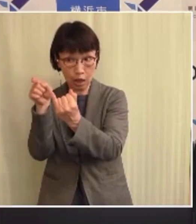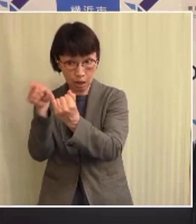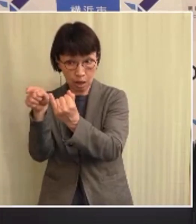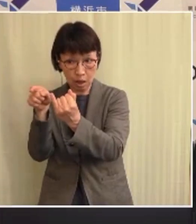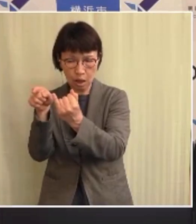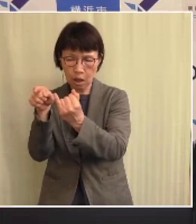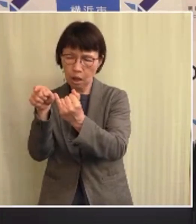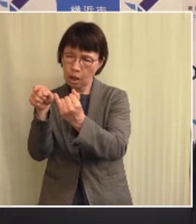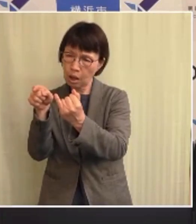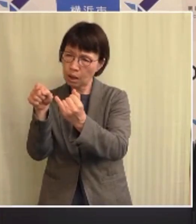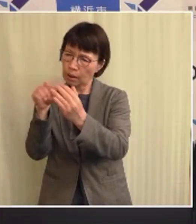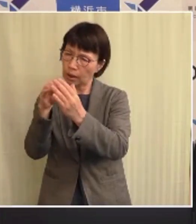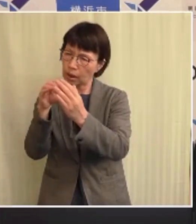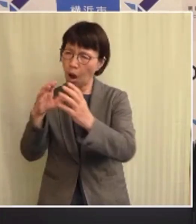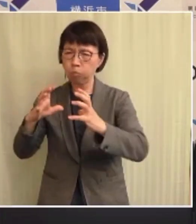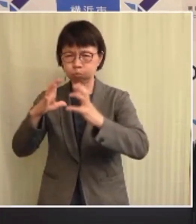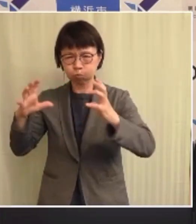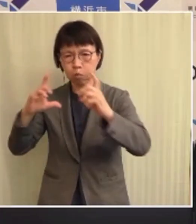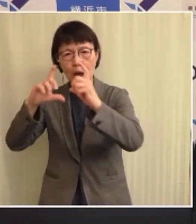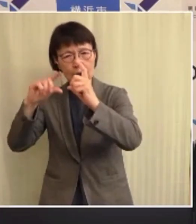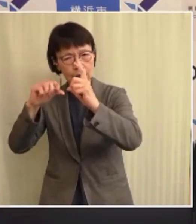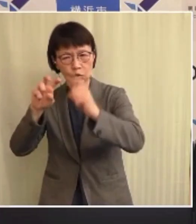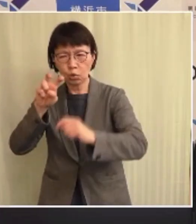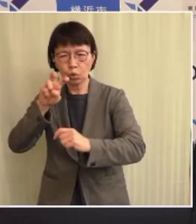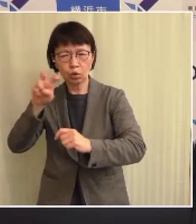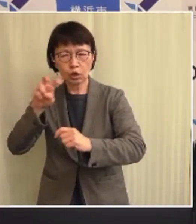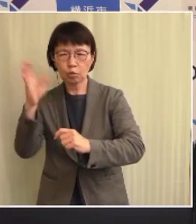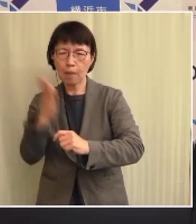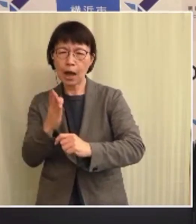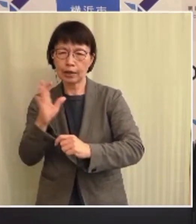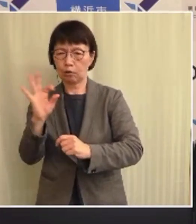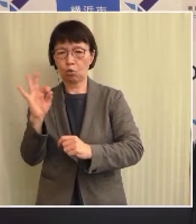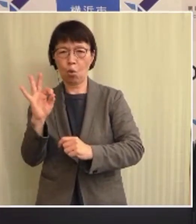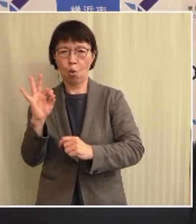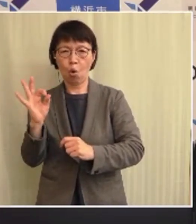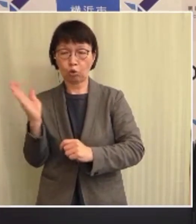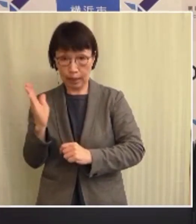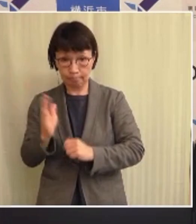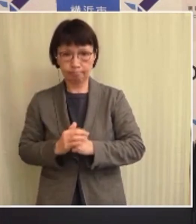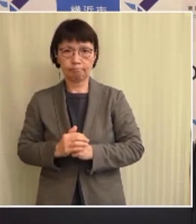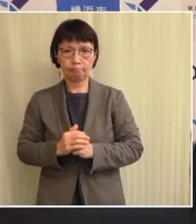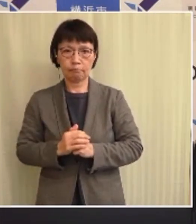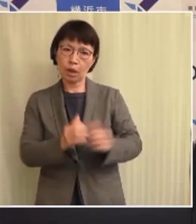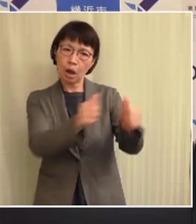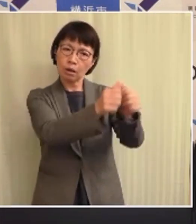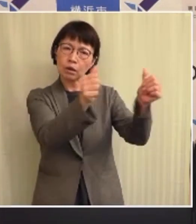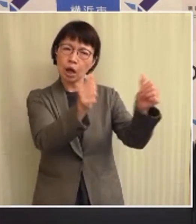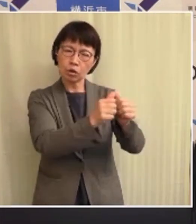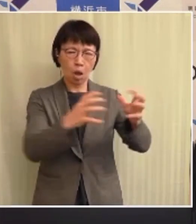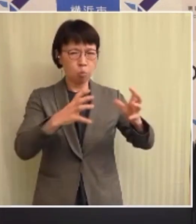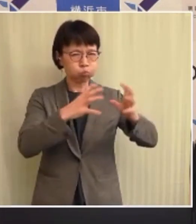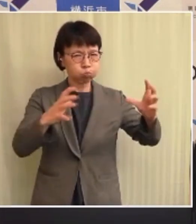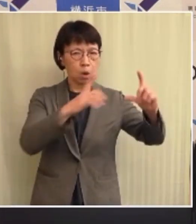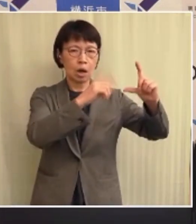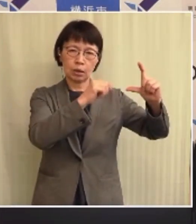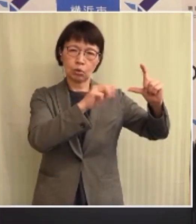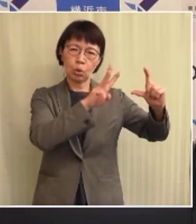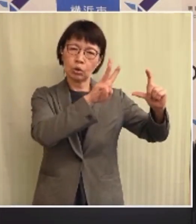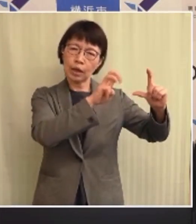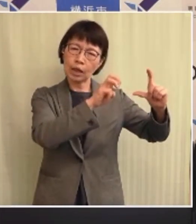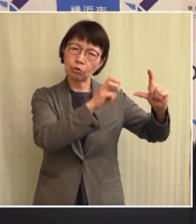女性がだいたい2割前後、2割ちょっとぐらいですかね。でそれに対して男性が